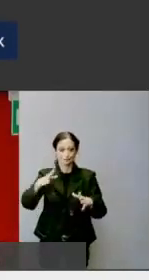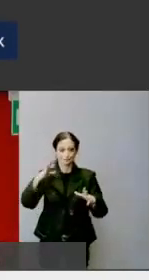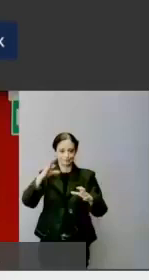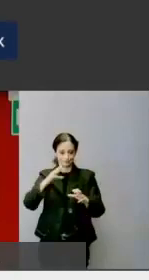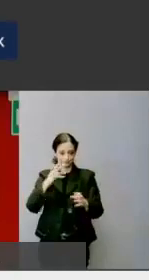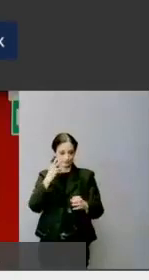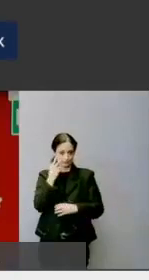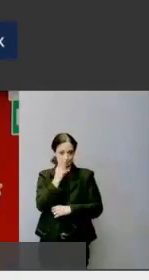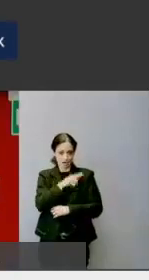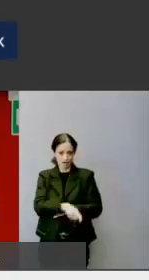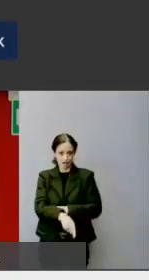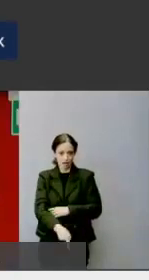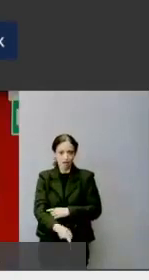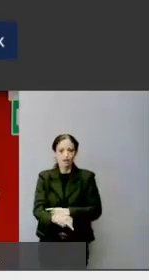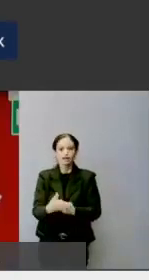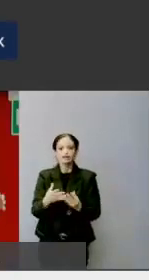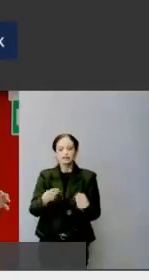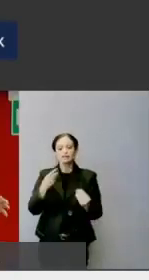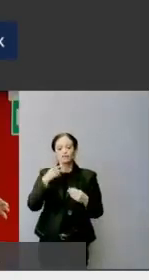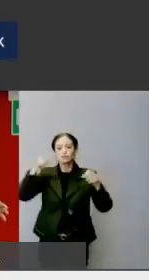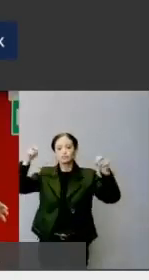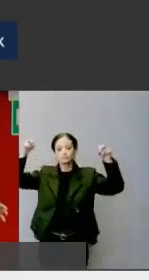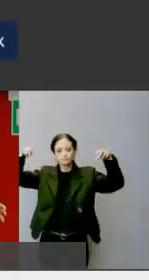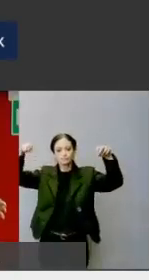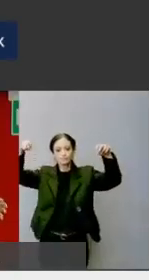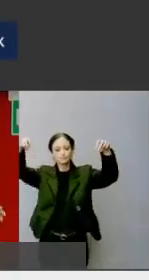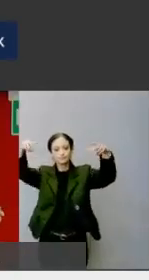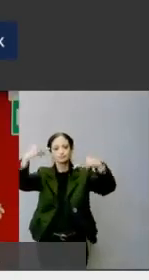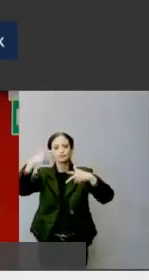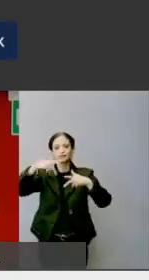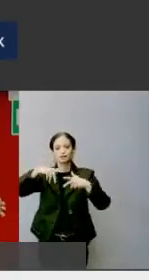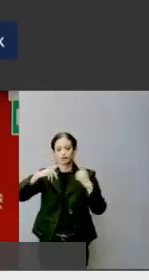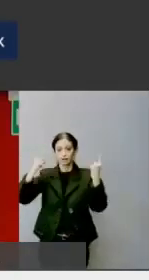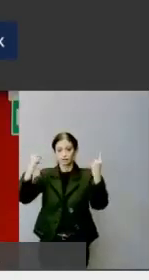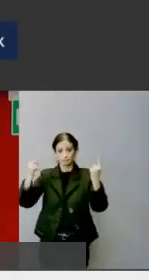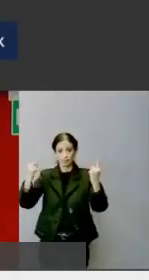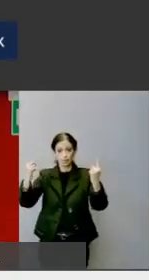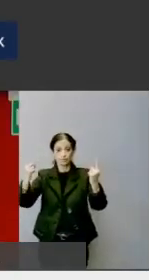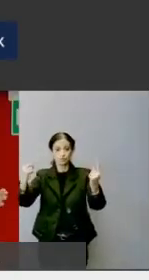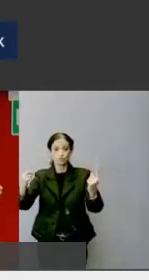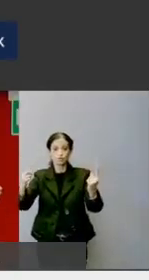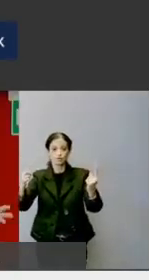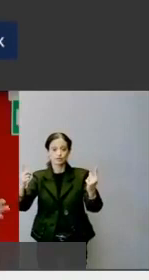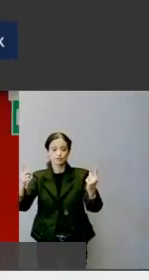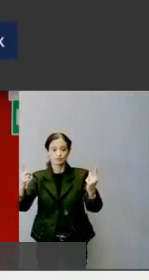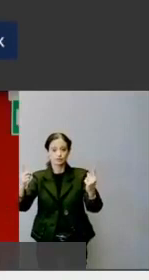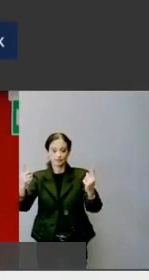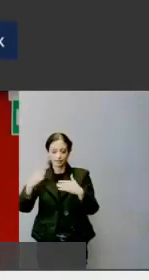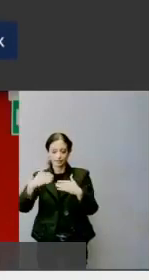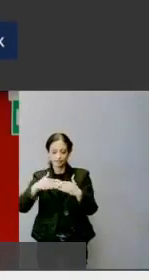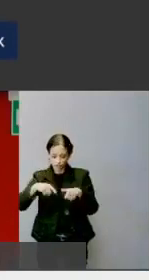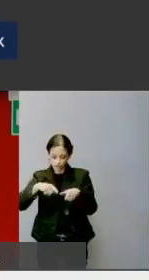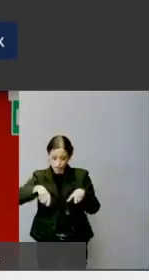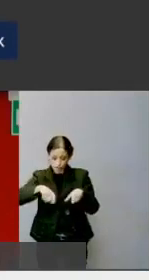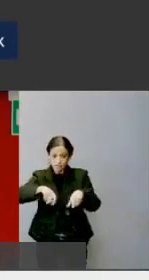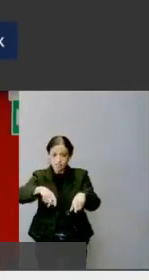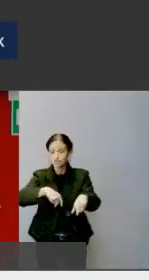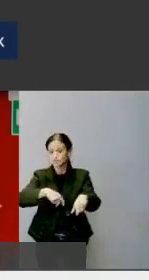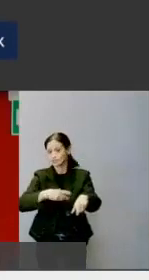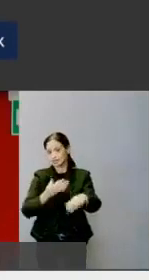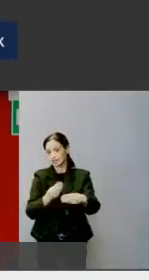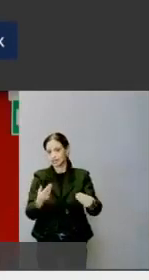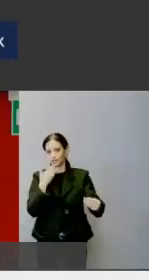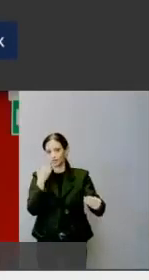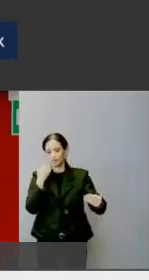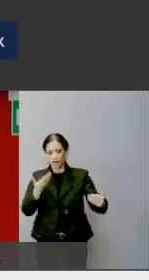i punti luce lo sono bianche collegati posizionati nello stesso punto del ragionamento pedonale ma abbiamo attraversamento pedonale